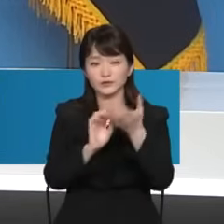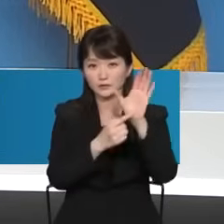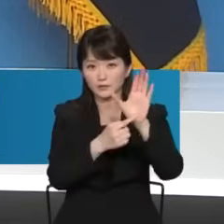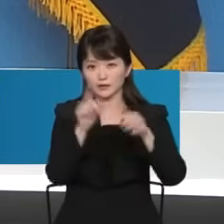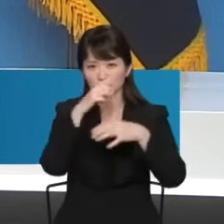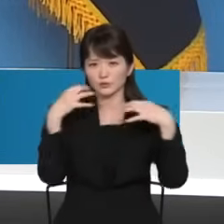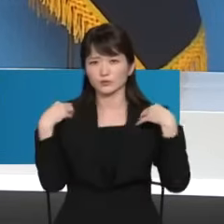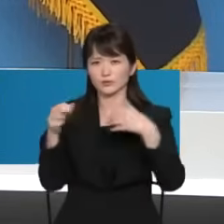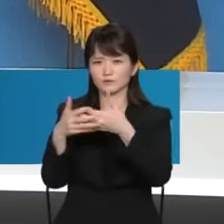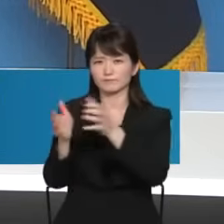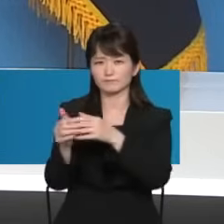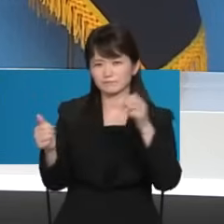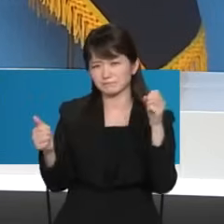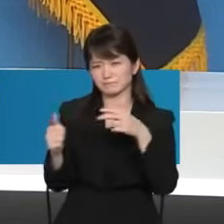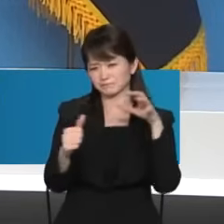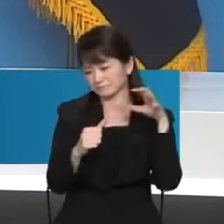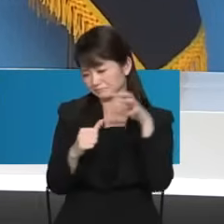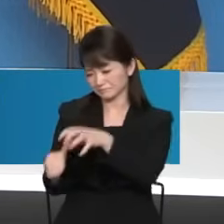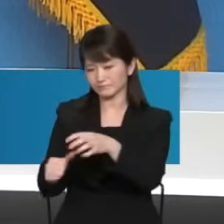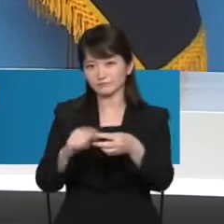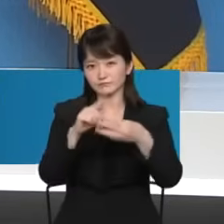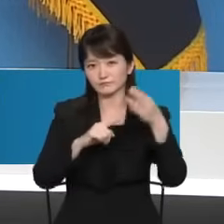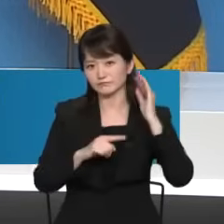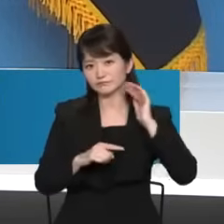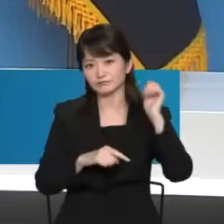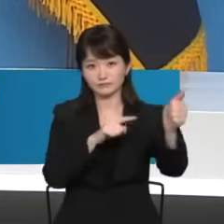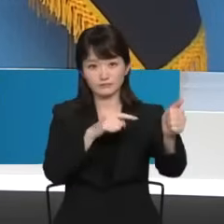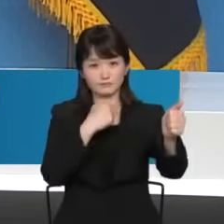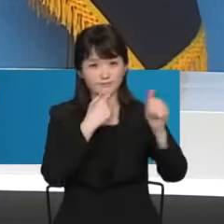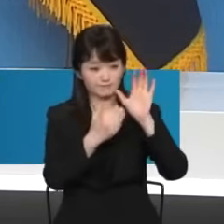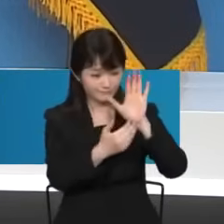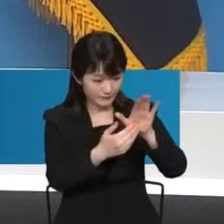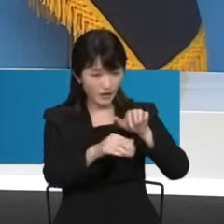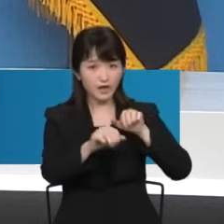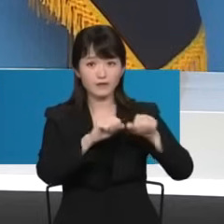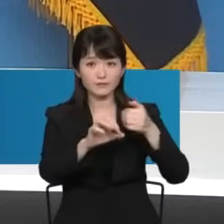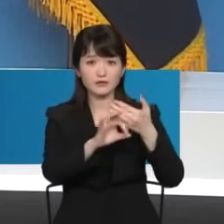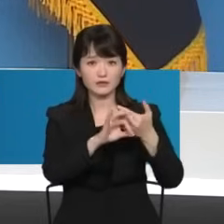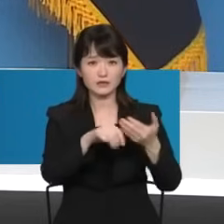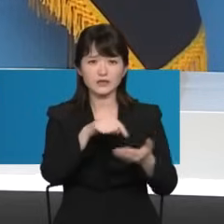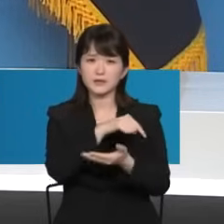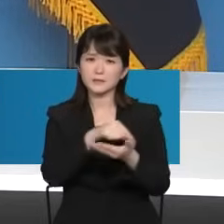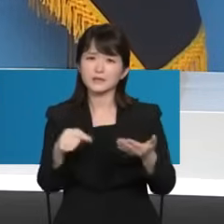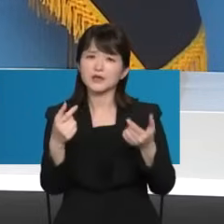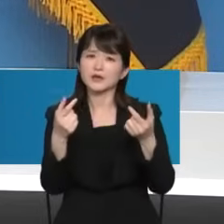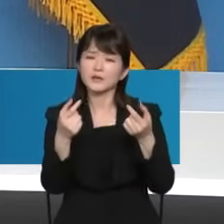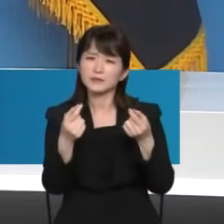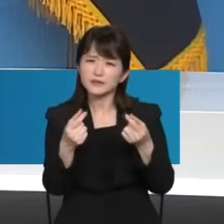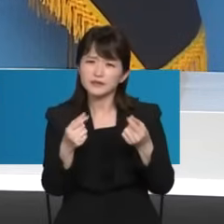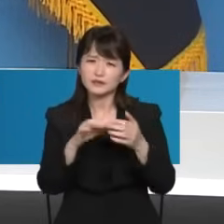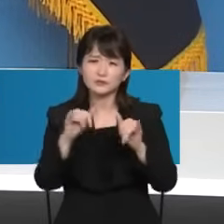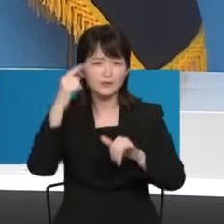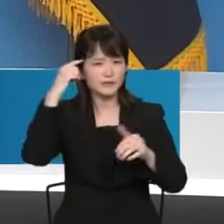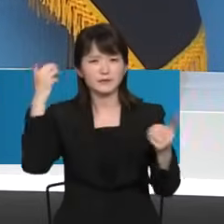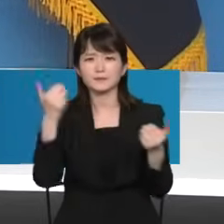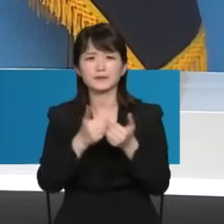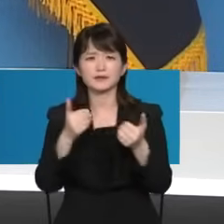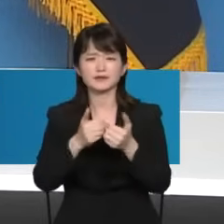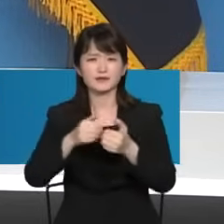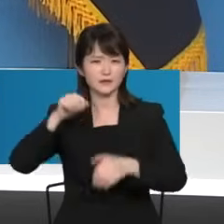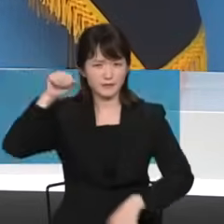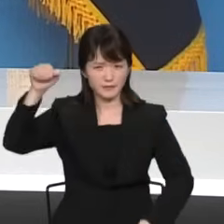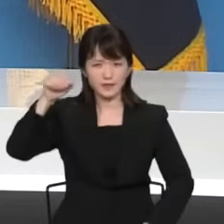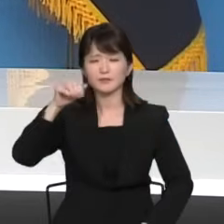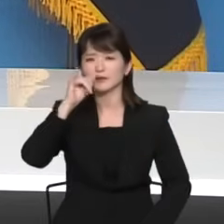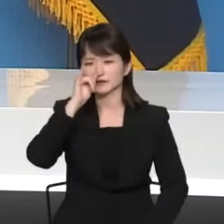거듭 압박했습니다. 윤 대통령을 향해서는 거부권을 행사하면 재앙에 가까운 국민적 저항을 맞이하게 될 거라고